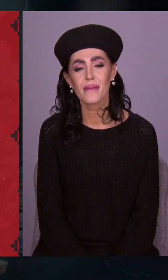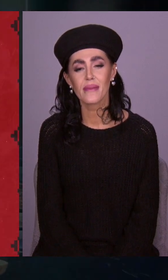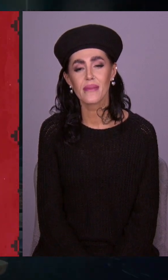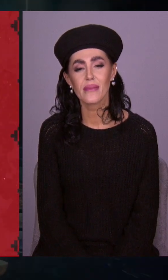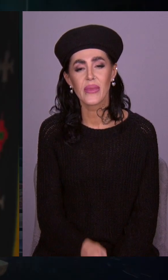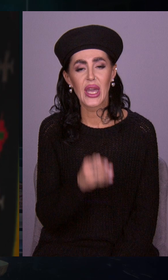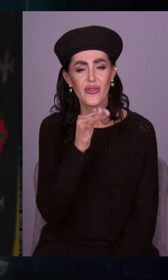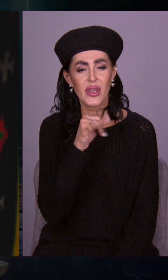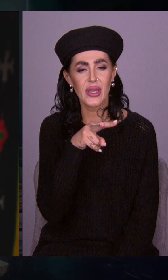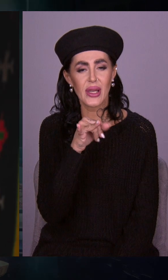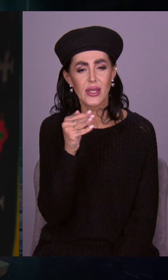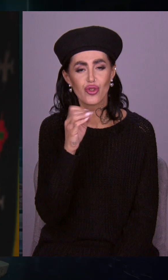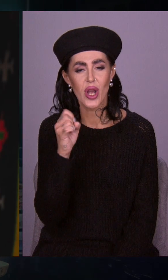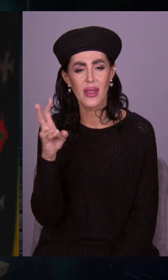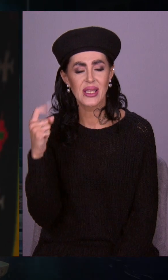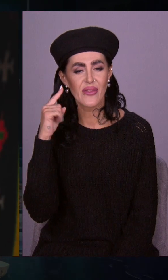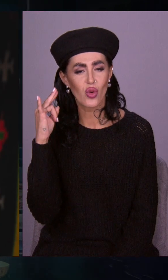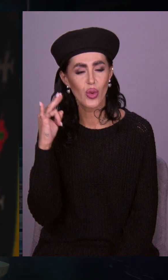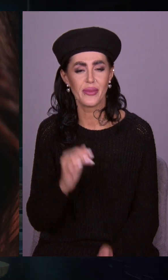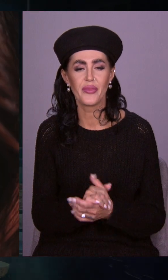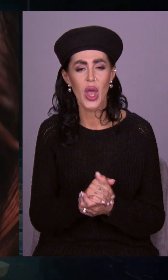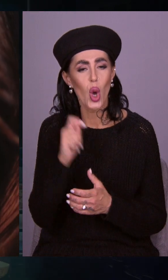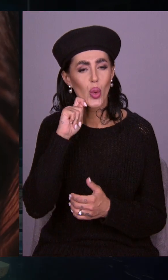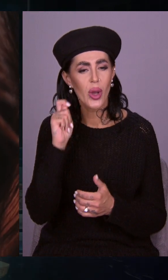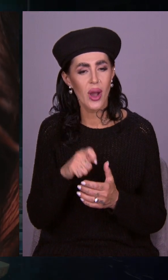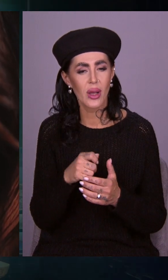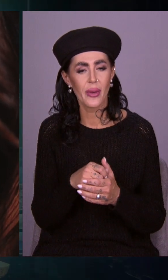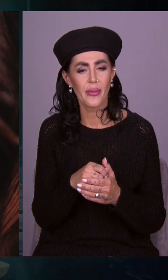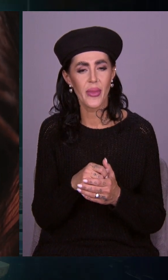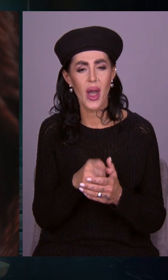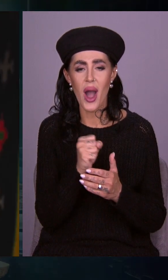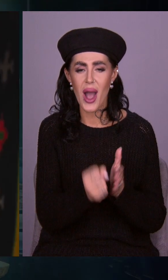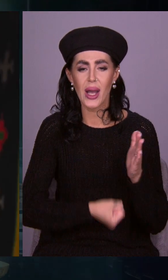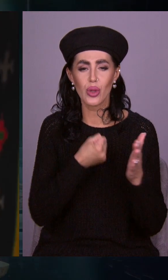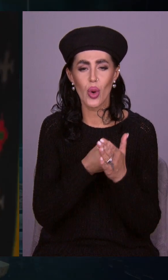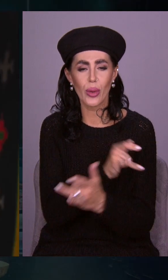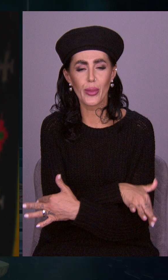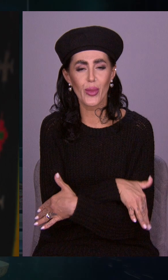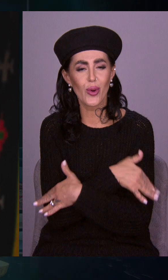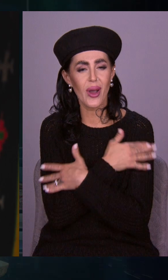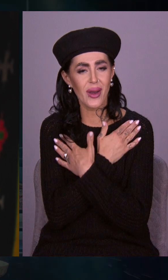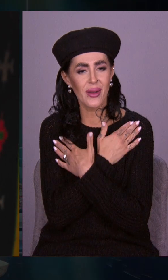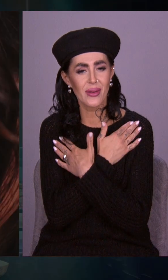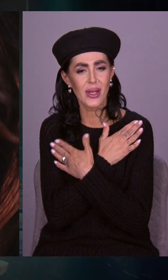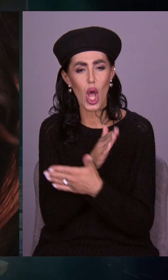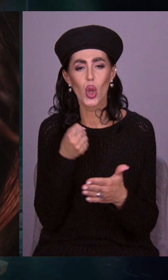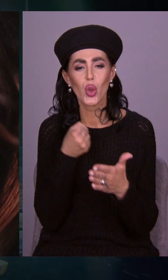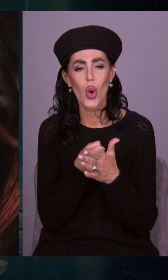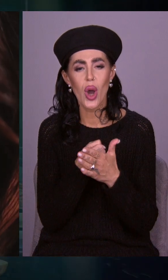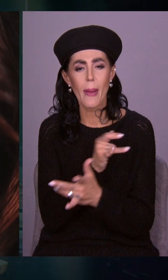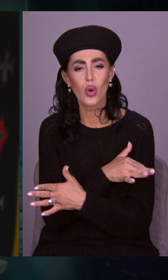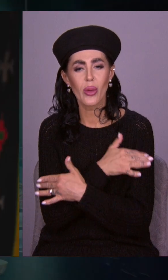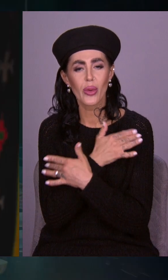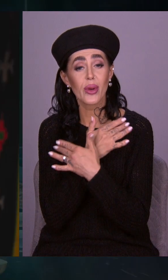Філіжанка звуку. Українська від А до мурах. До мурах. До